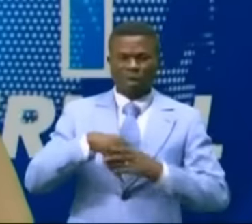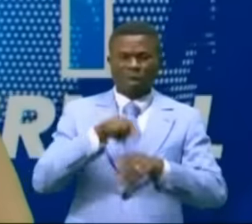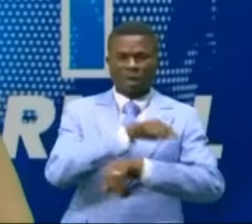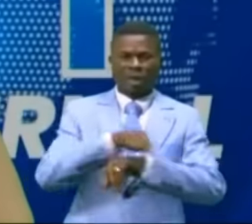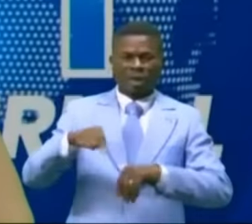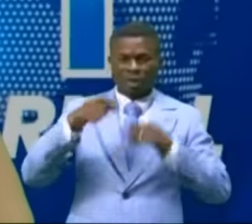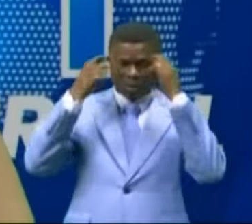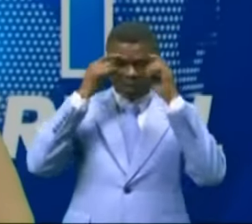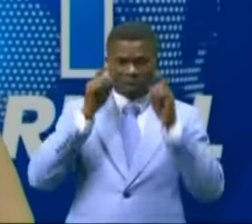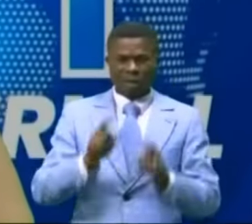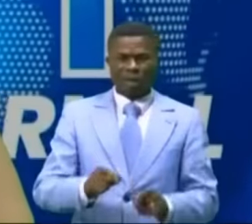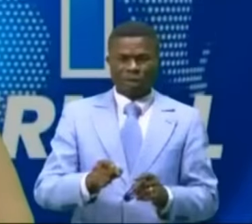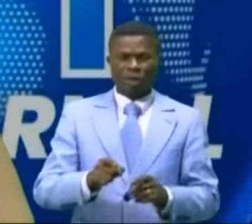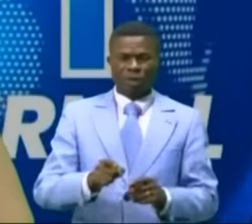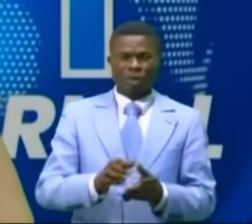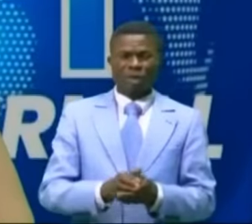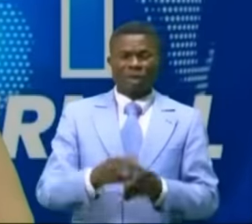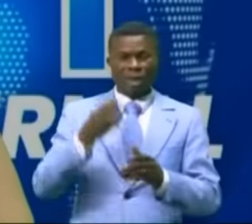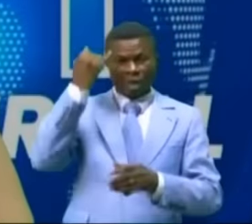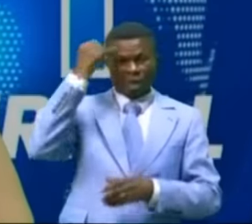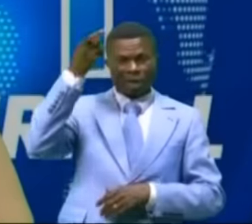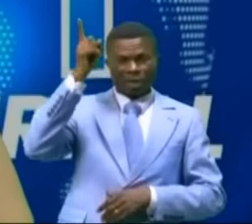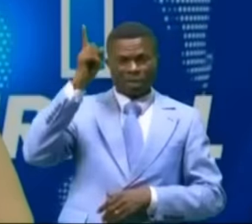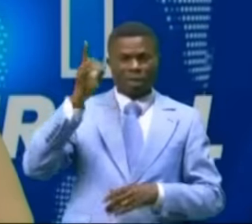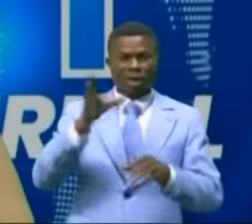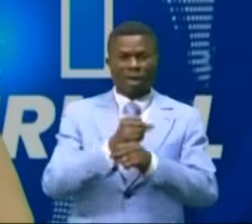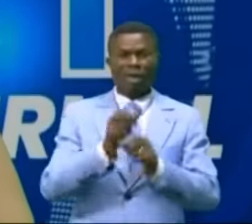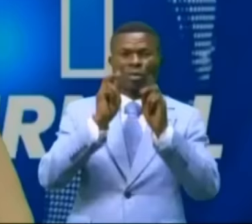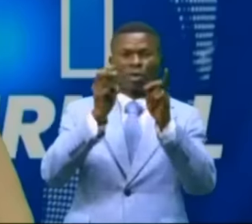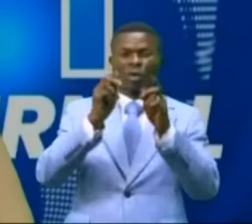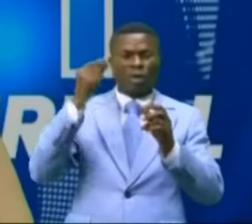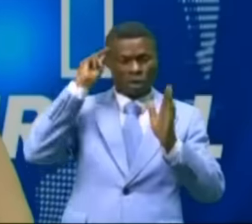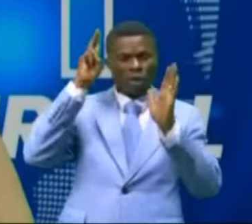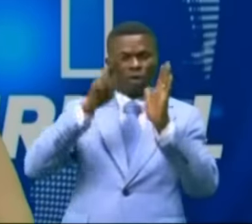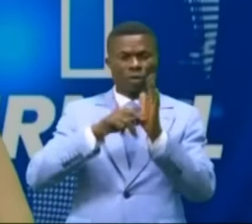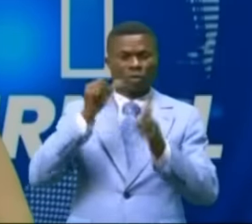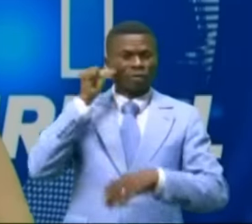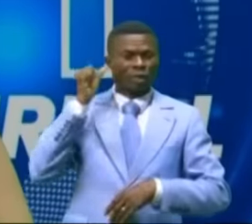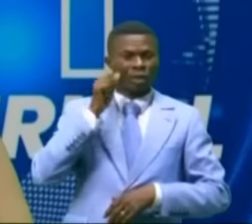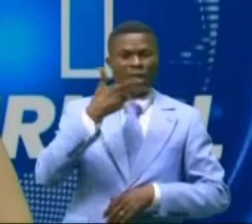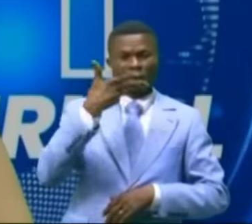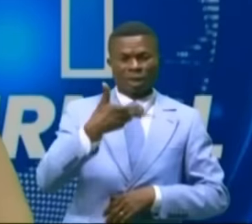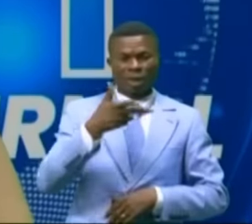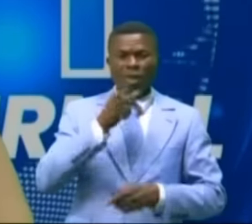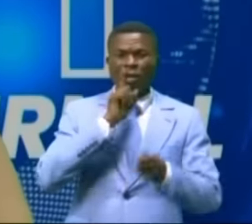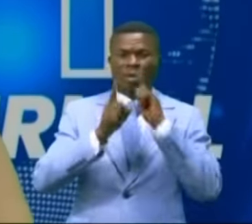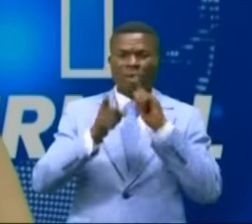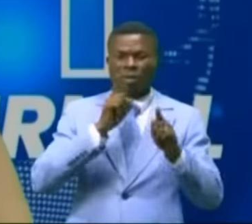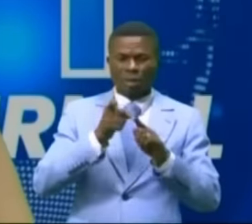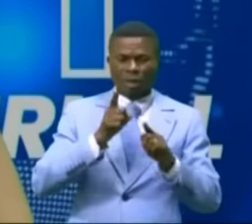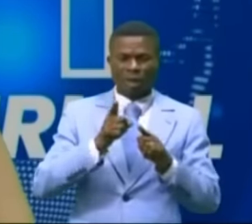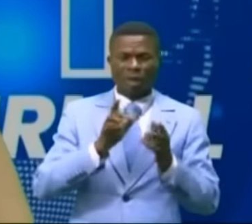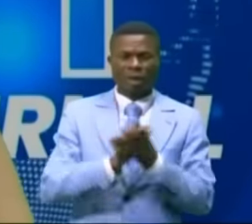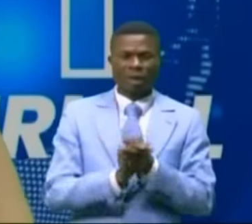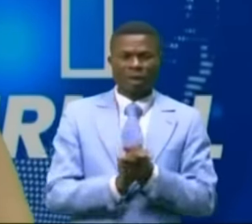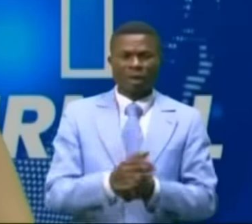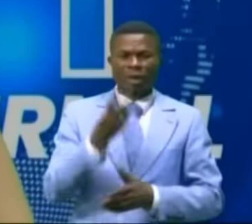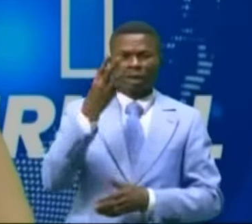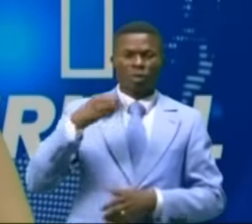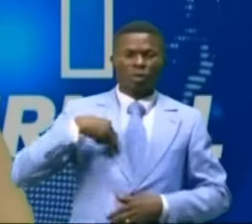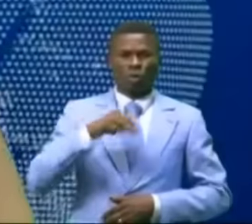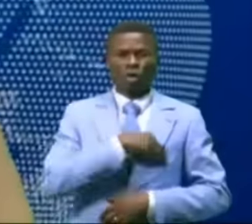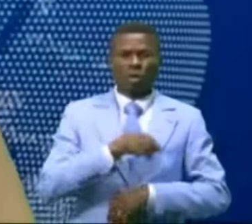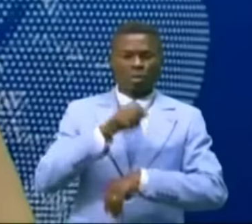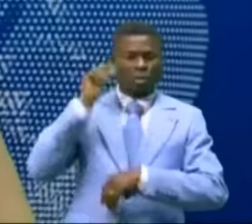instances de décision, c'est la toile de fond du briefing de presse du gouvernement hier mercredi, un échange co-animé par trois membres